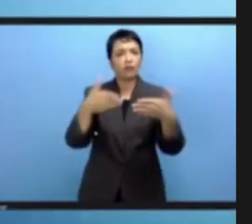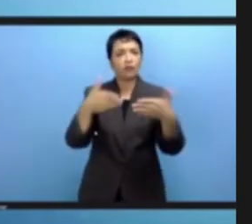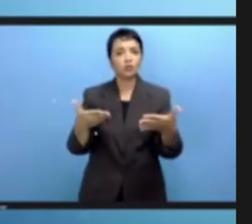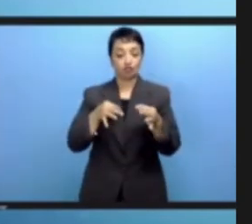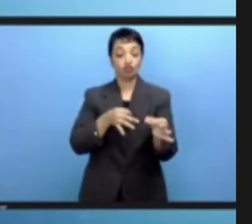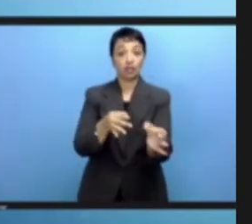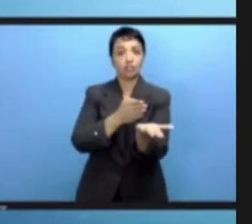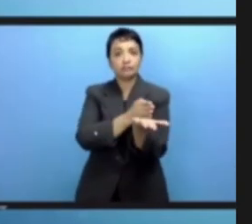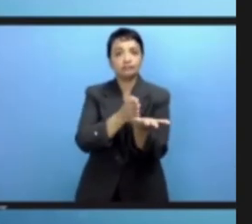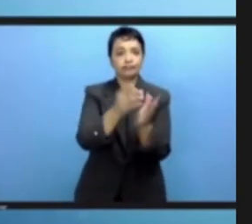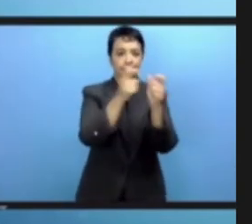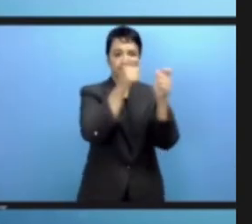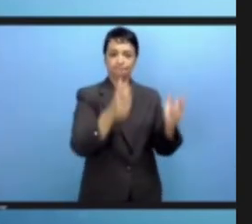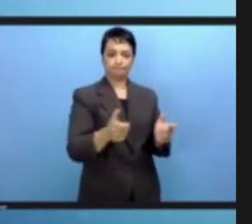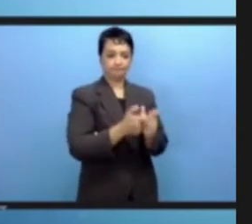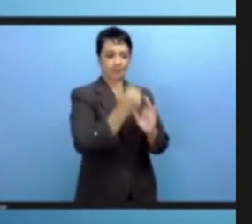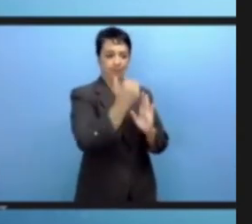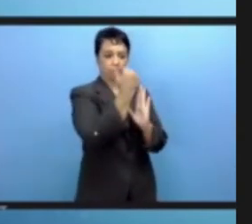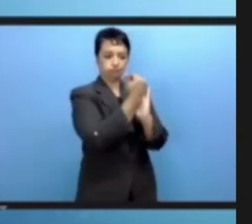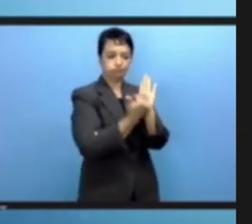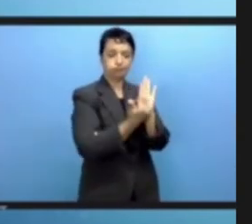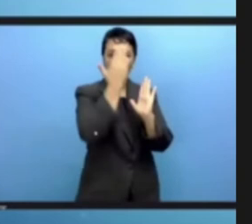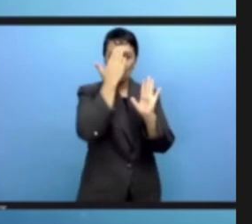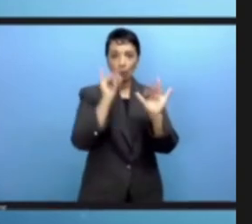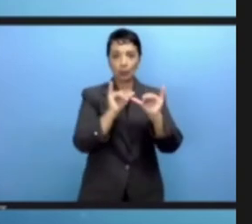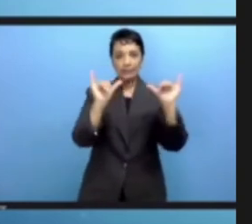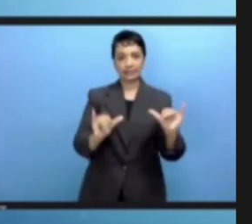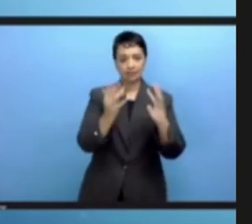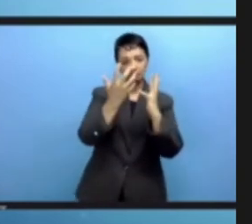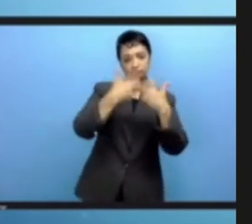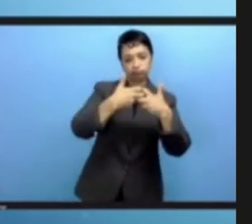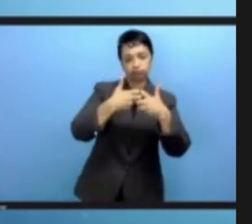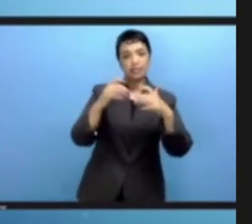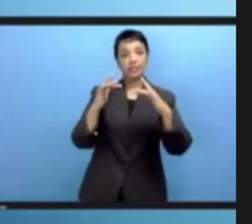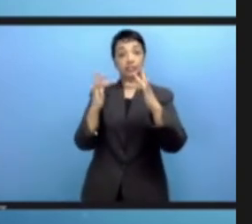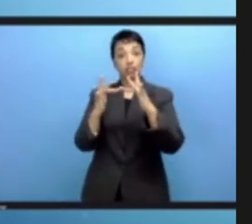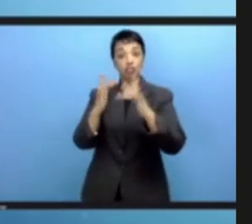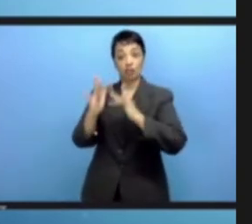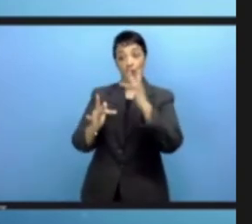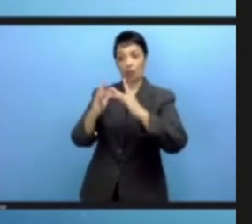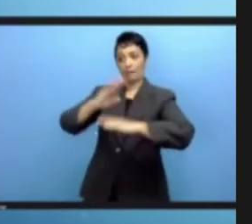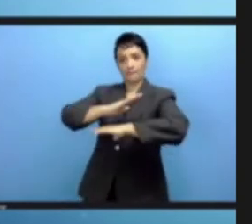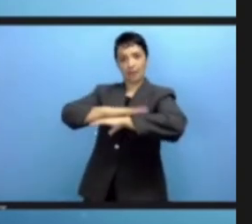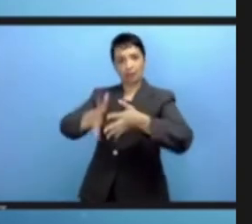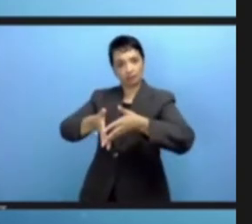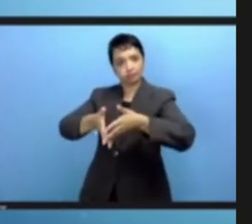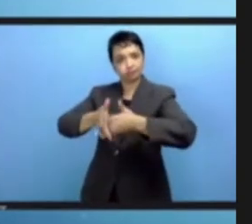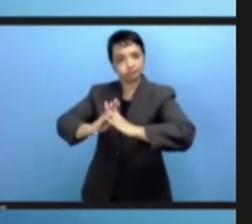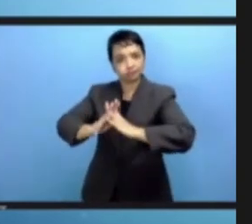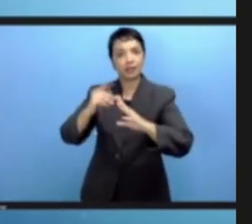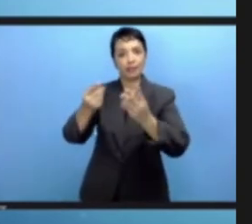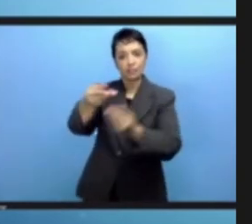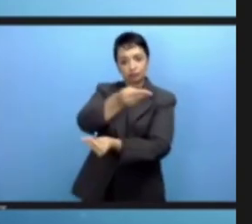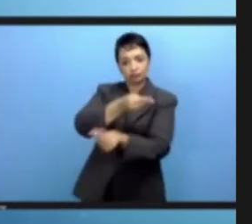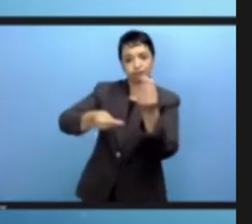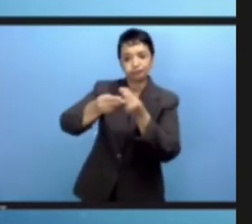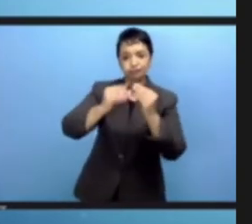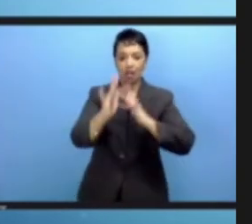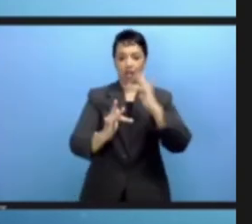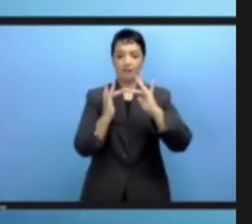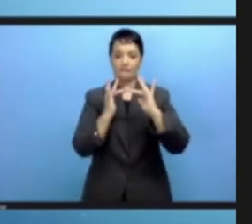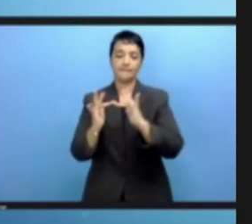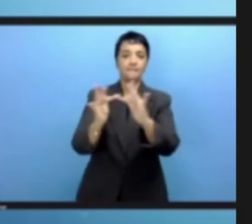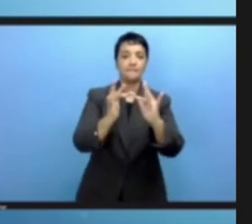met l'accent sur le développement des infrastructures, la facilitation des systèmes, des plateformes numériques et le renforcement